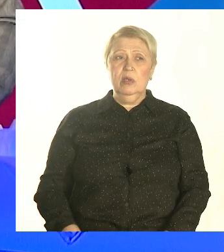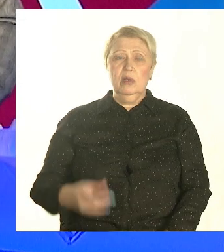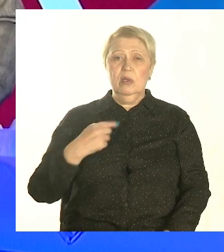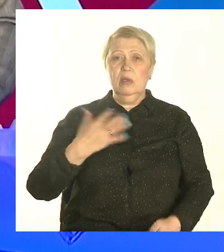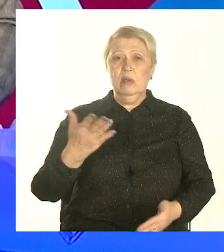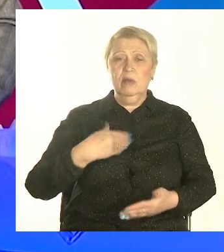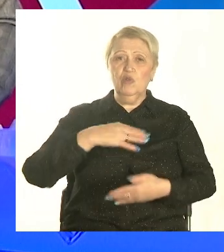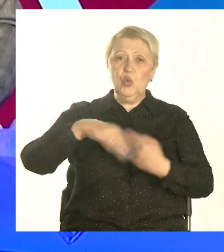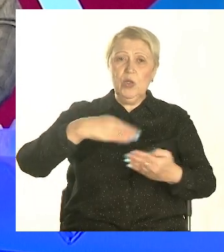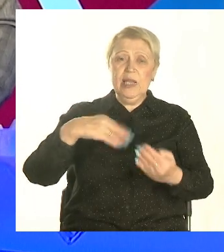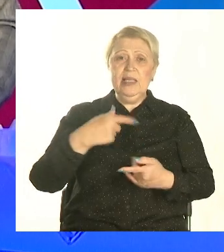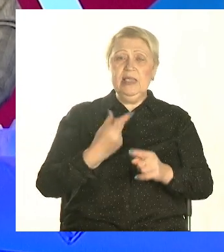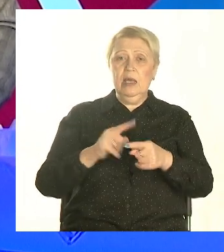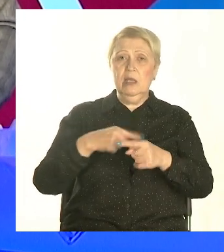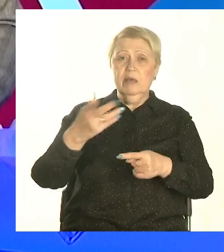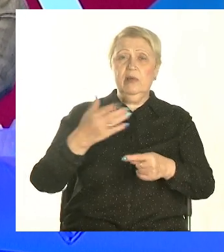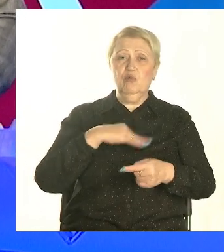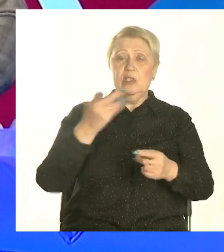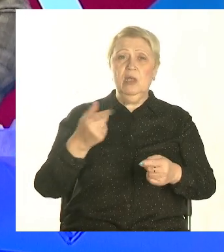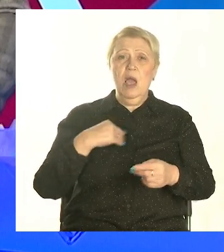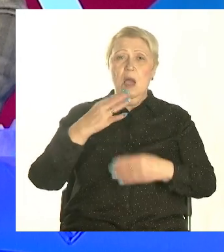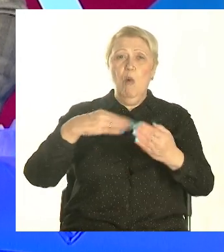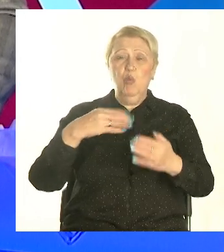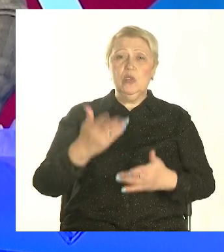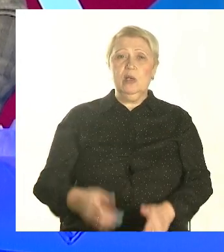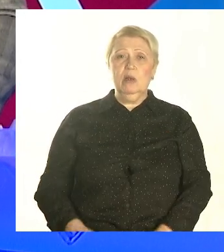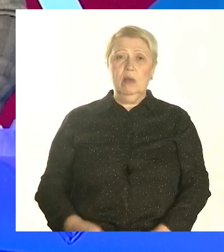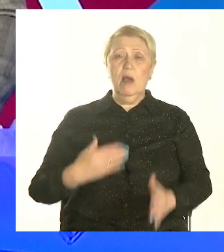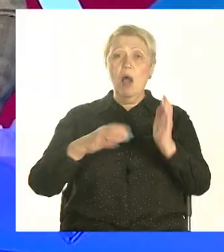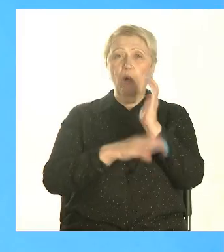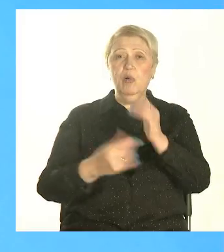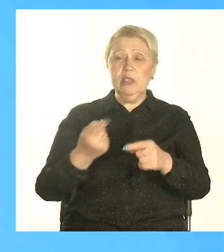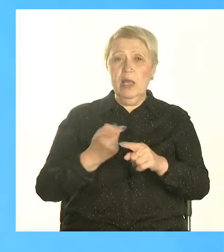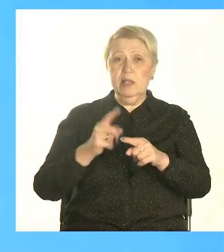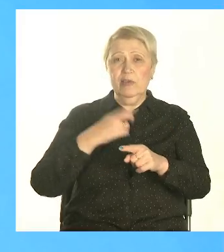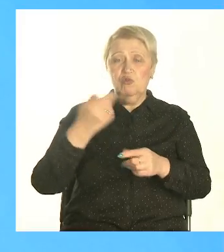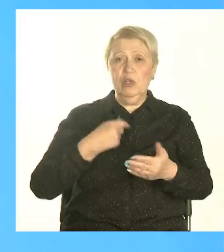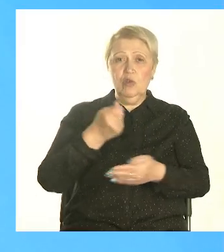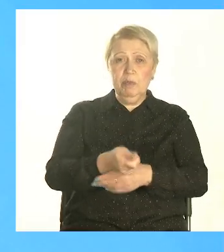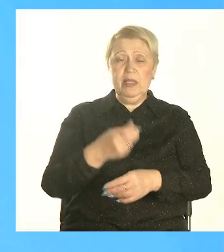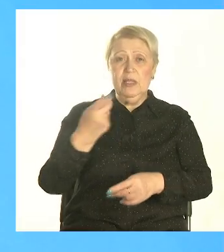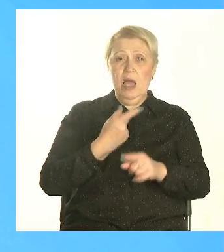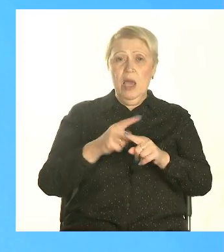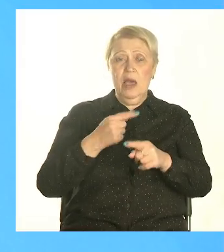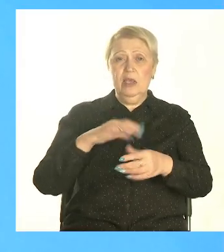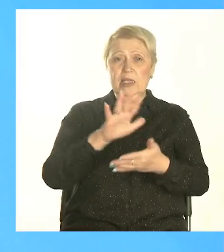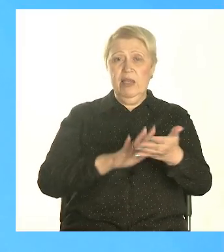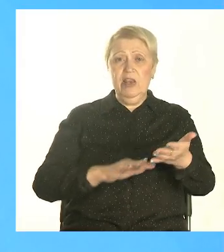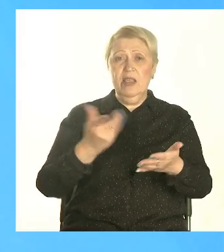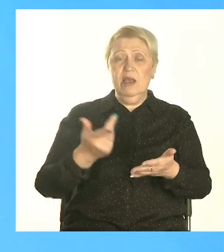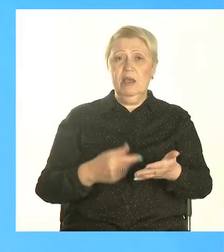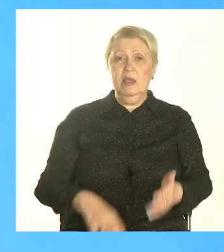маркой утилизации, да, фиктивной. Вот. И после этого подается заявление и прикладывается договор. Мы